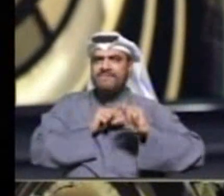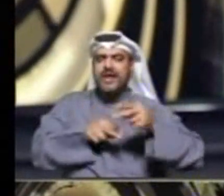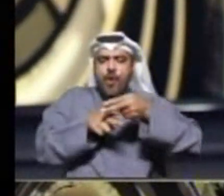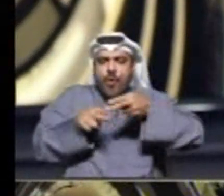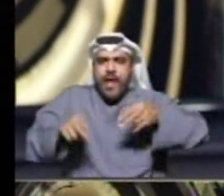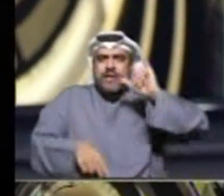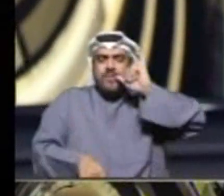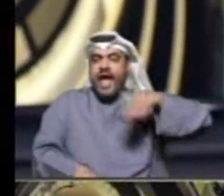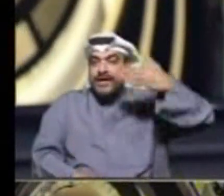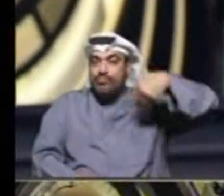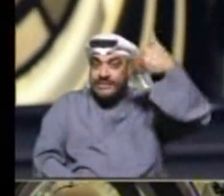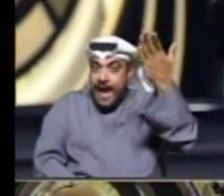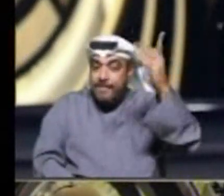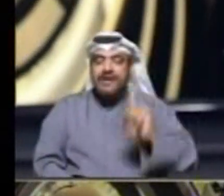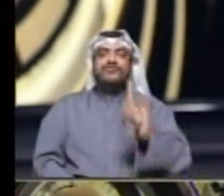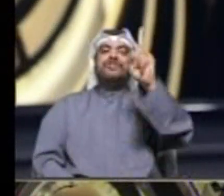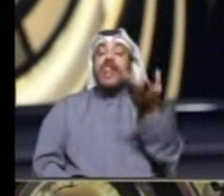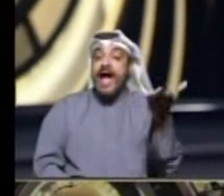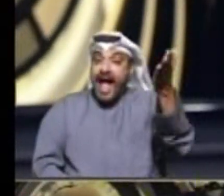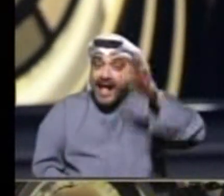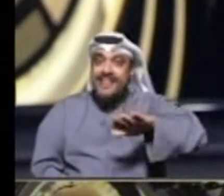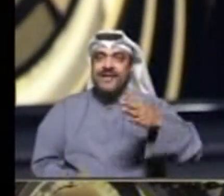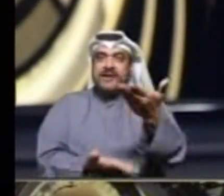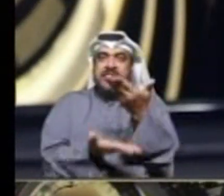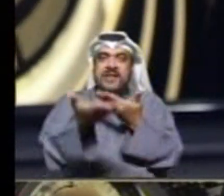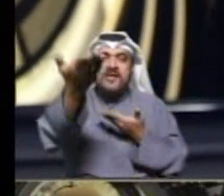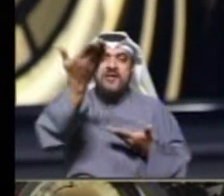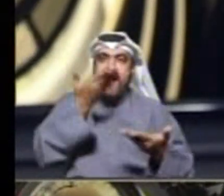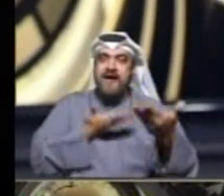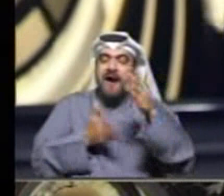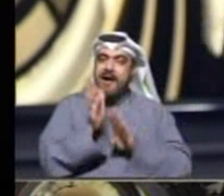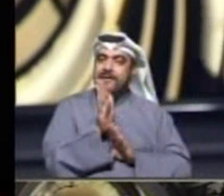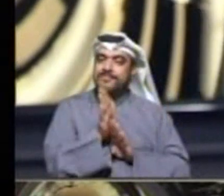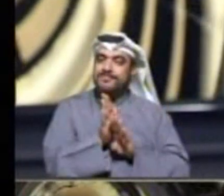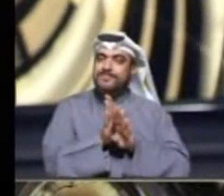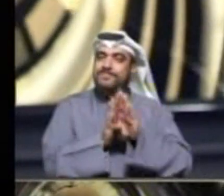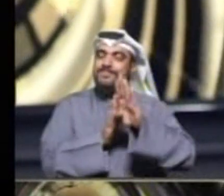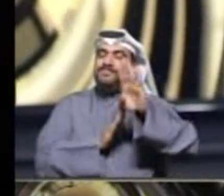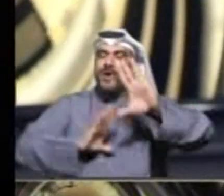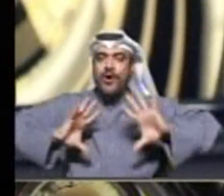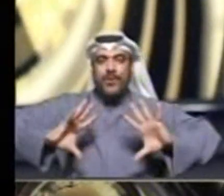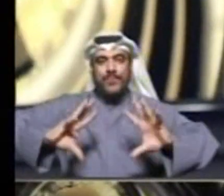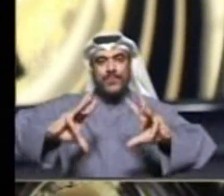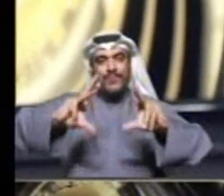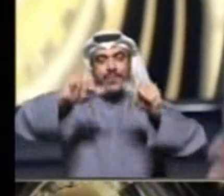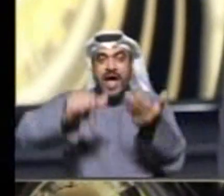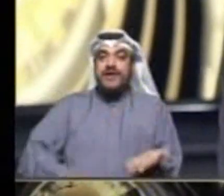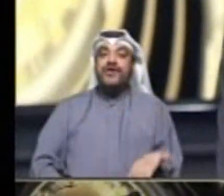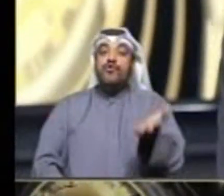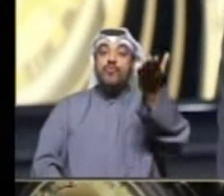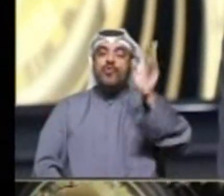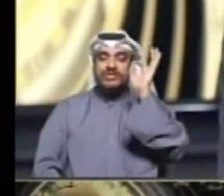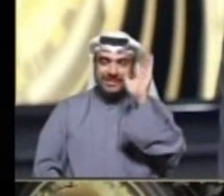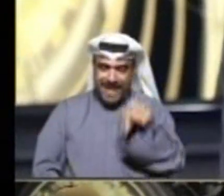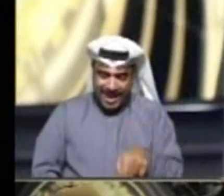على المستقبل بالذات في العلاقات الاقتصادية. وحتى أن لقد أن الكويت اتجهت شرق بريطانيا، الآن تتجه